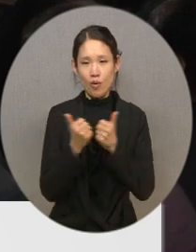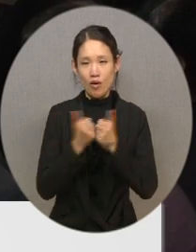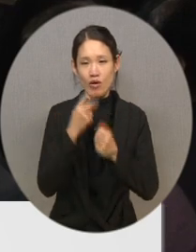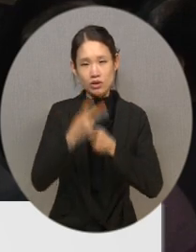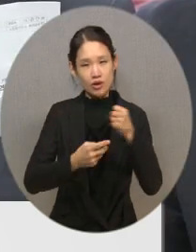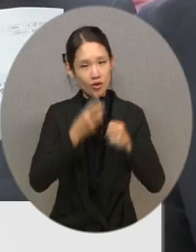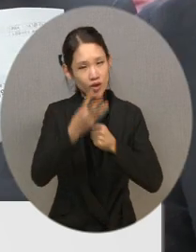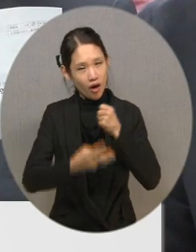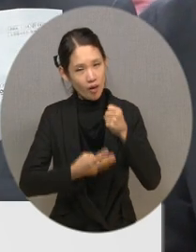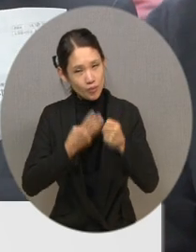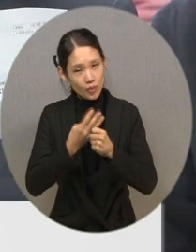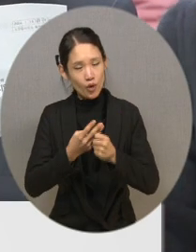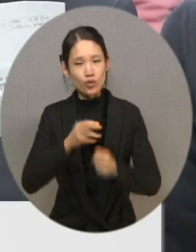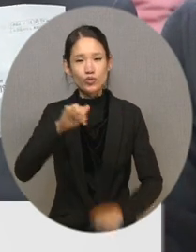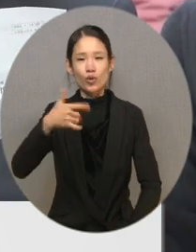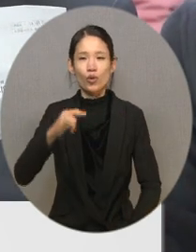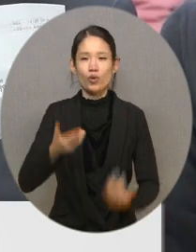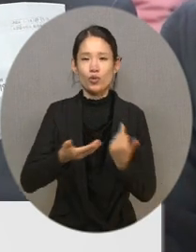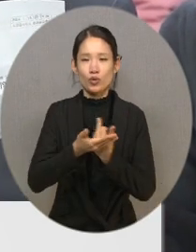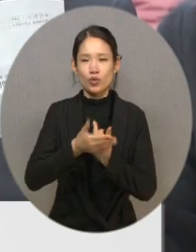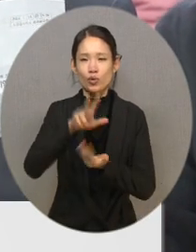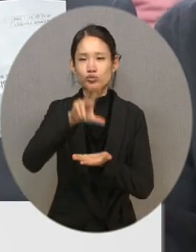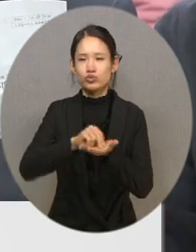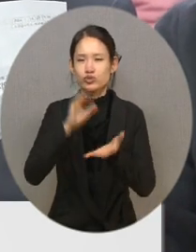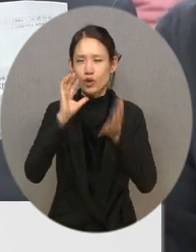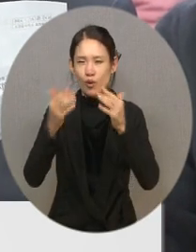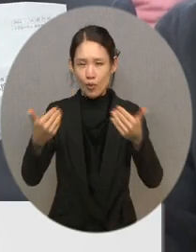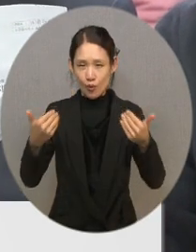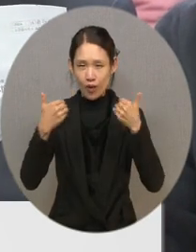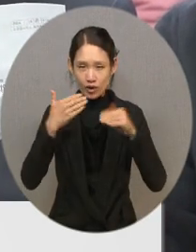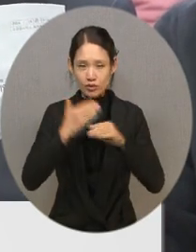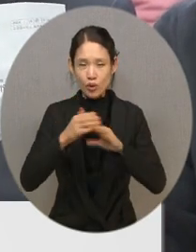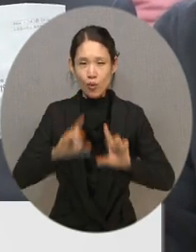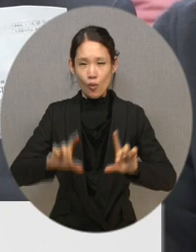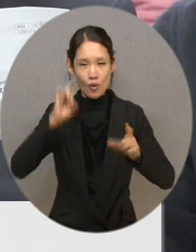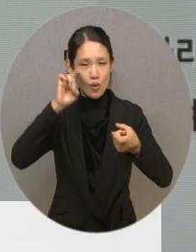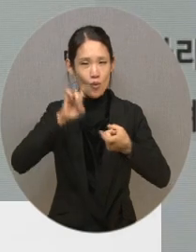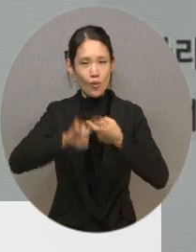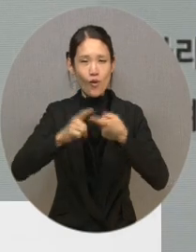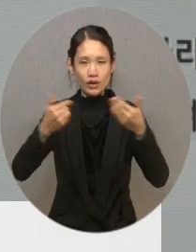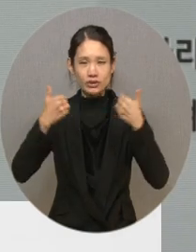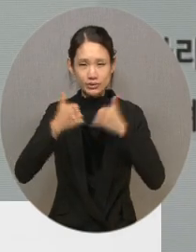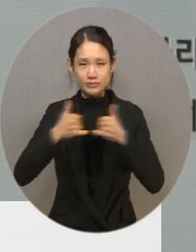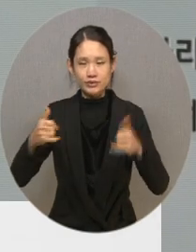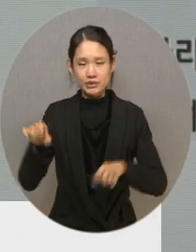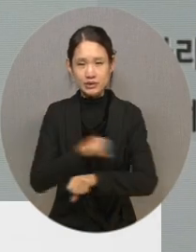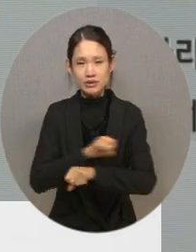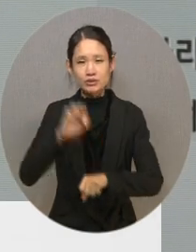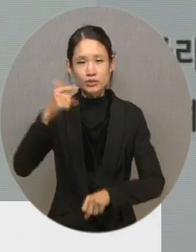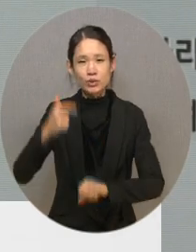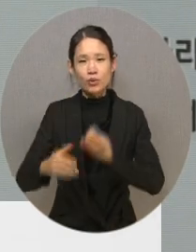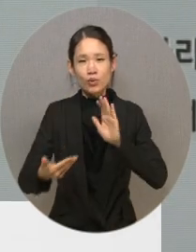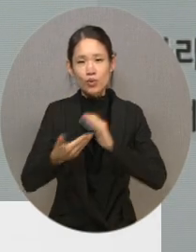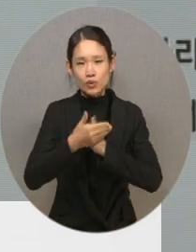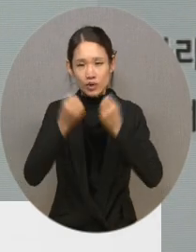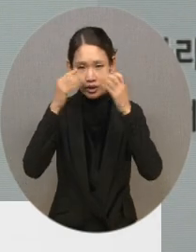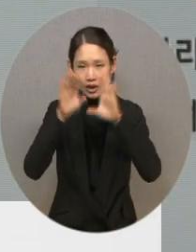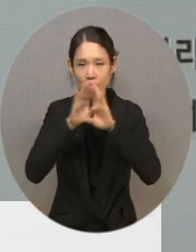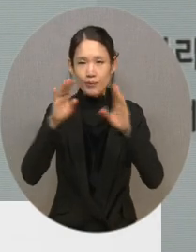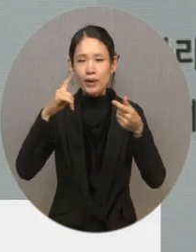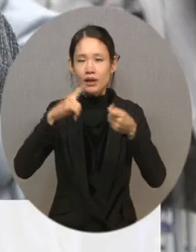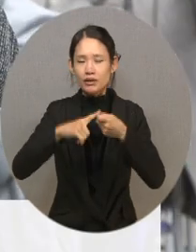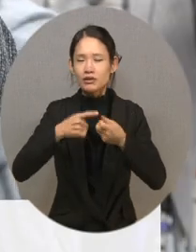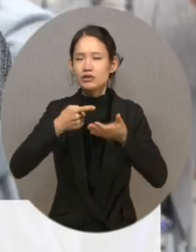화두였습니다. 올해도 소록도가 도양읍 주민들에게는 가장 큰 관심사였습니다. 특히 소록도 개방에 대한 요구가 첫